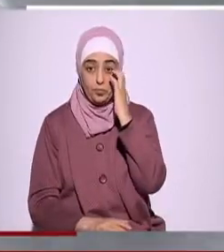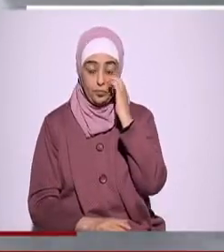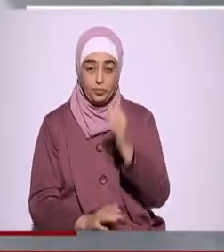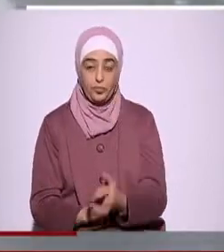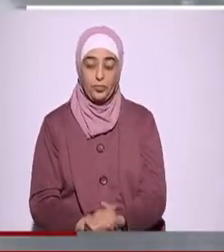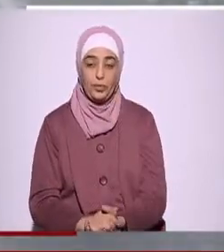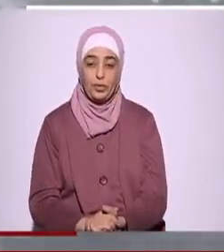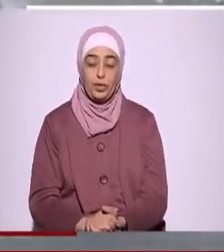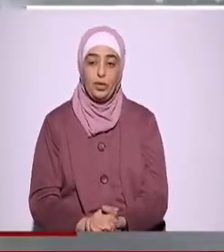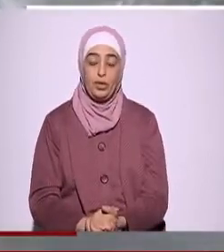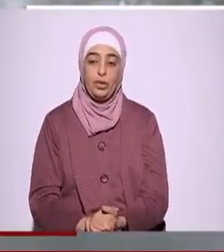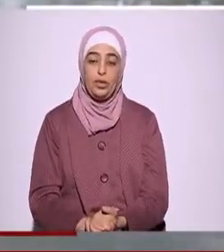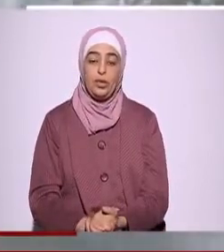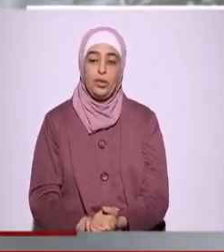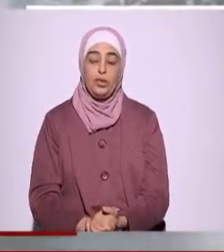هو